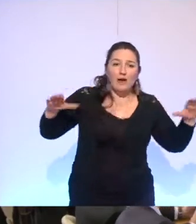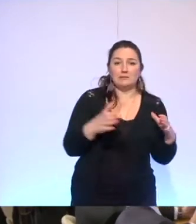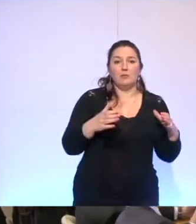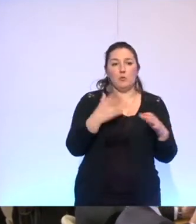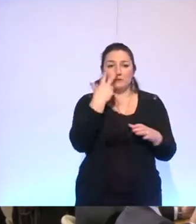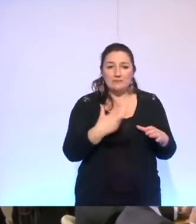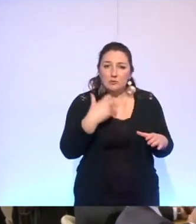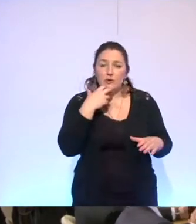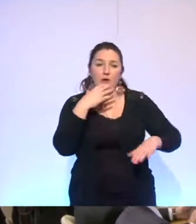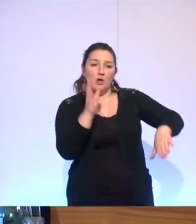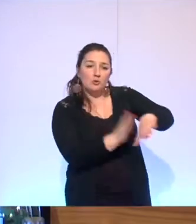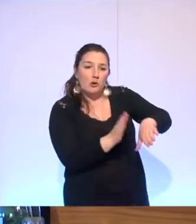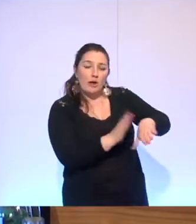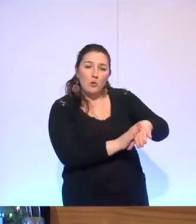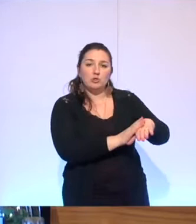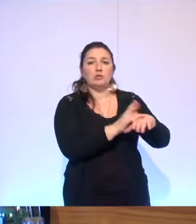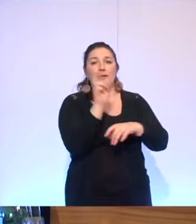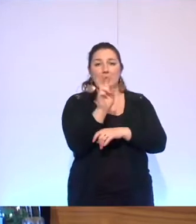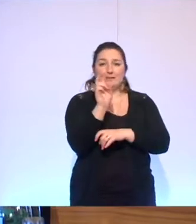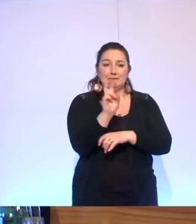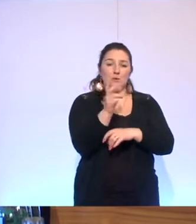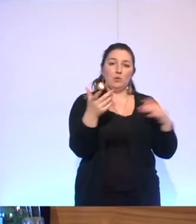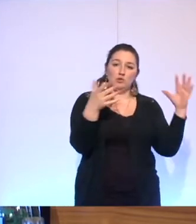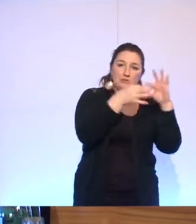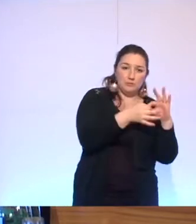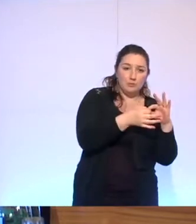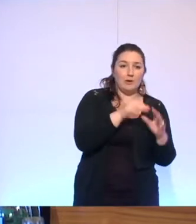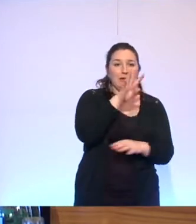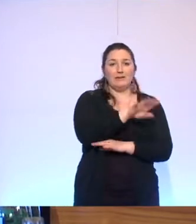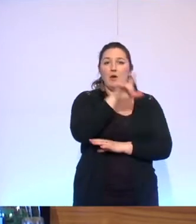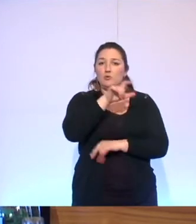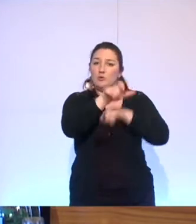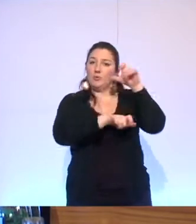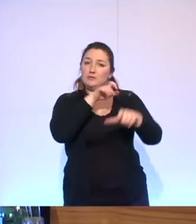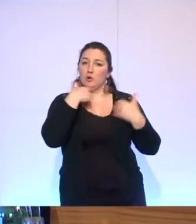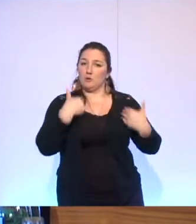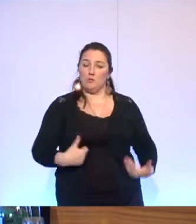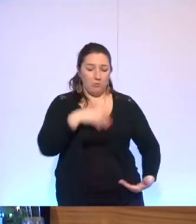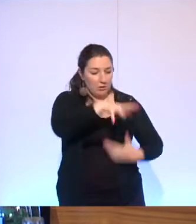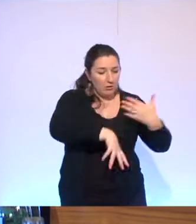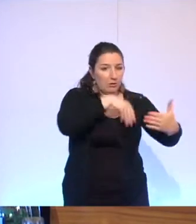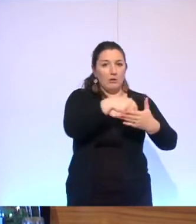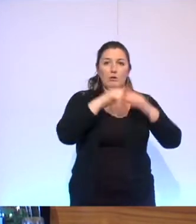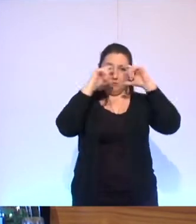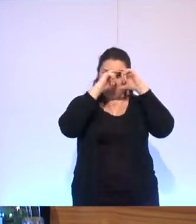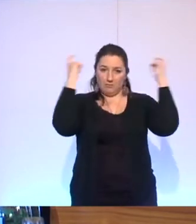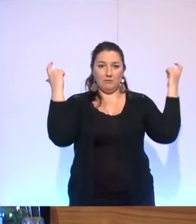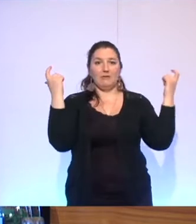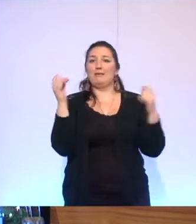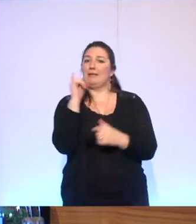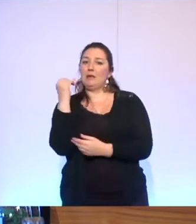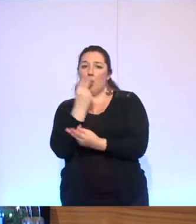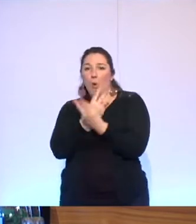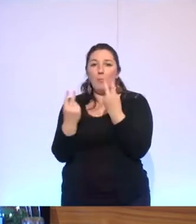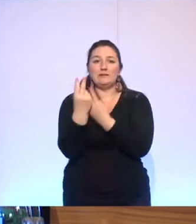écologistes, qui est composé de 42 membres et qui sera représenté par M. Klaus Abfast